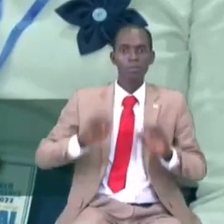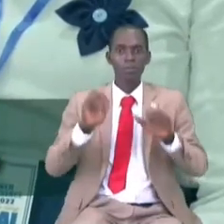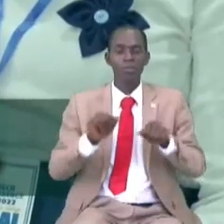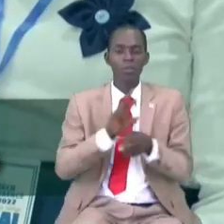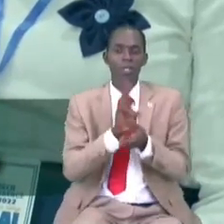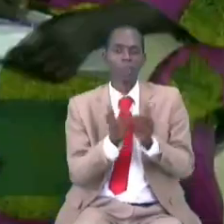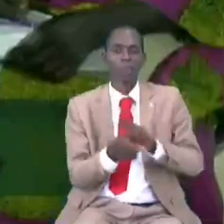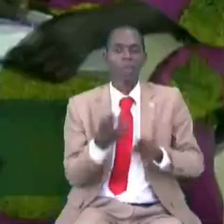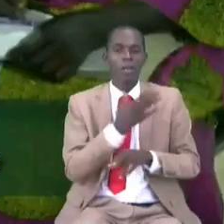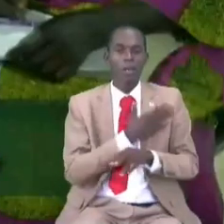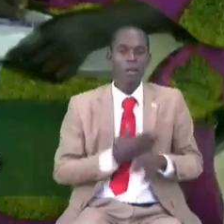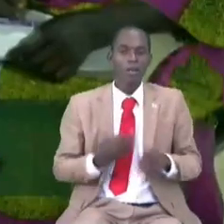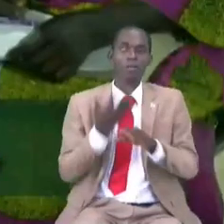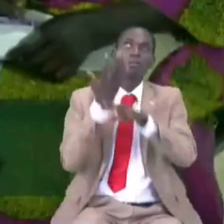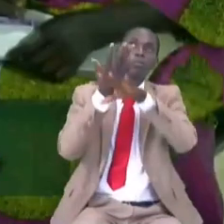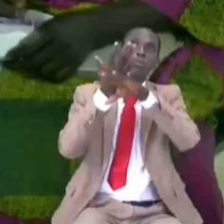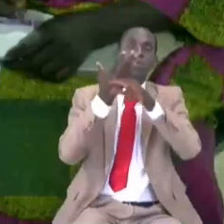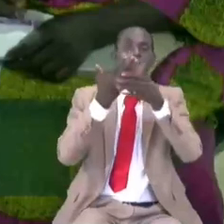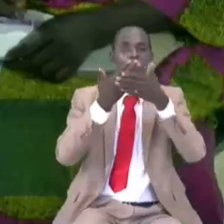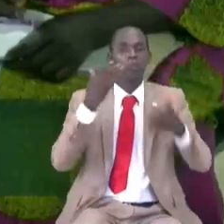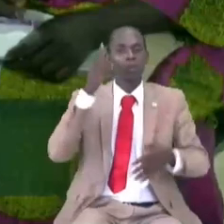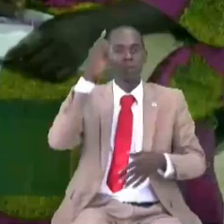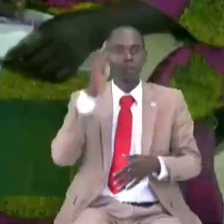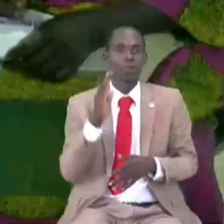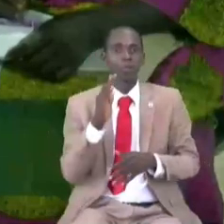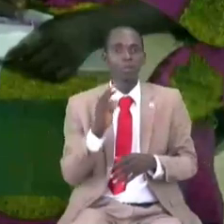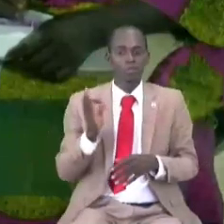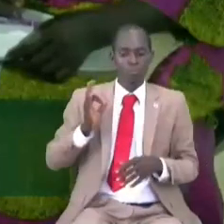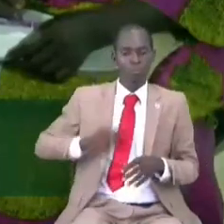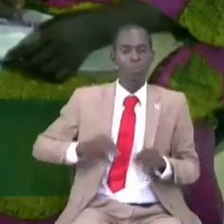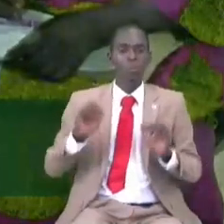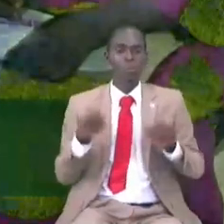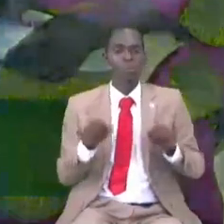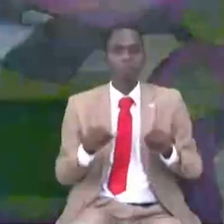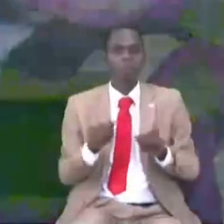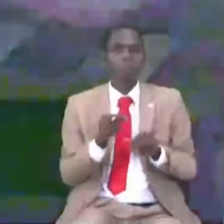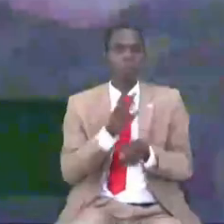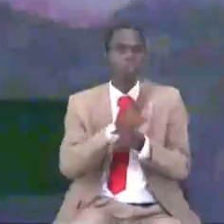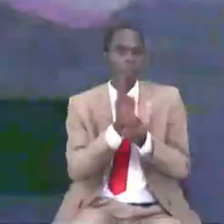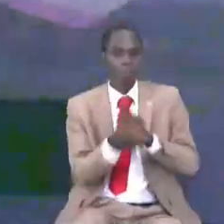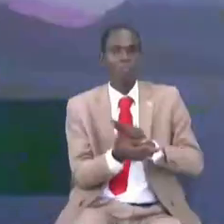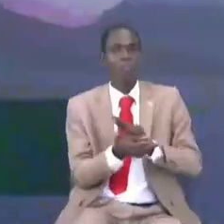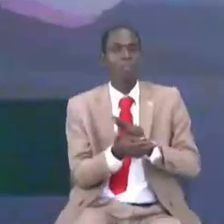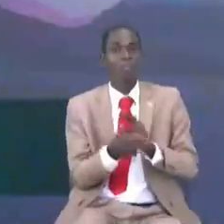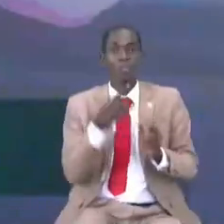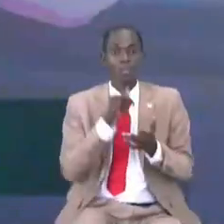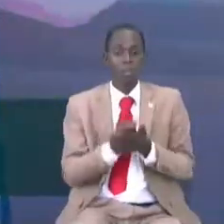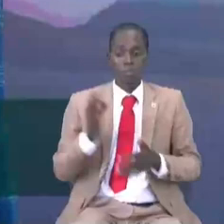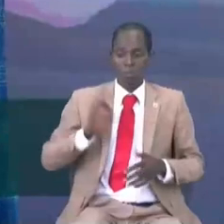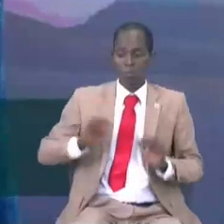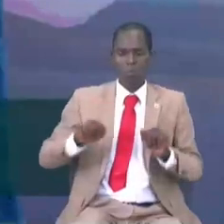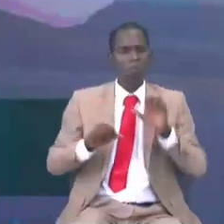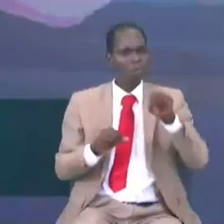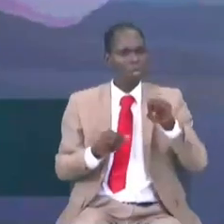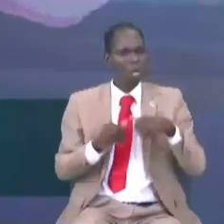Dieu. Profitable. Ah, profitable, oui. Parce que la repentance